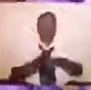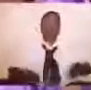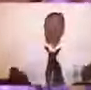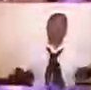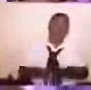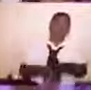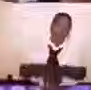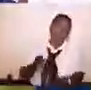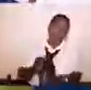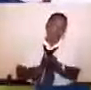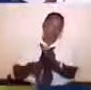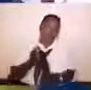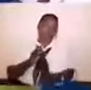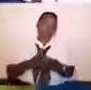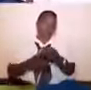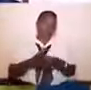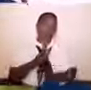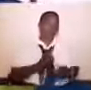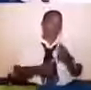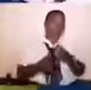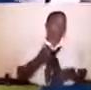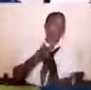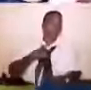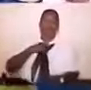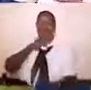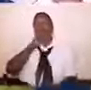Nangu pinsange, nangu pinsange,